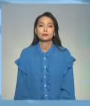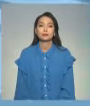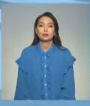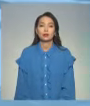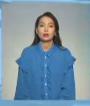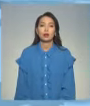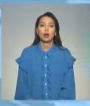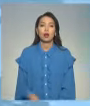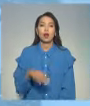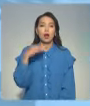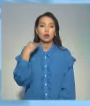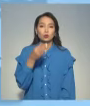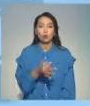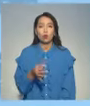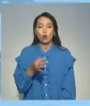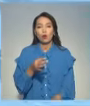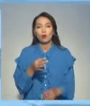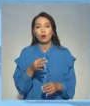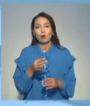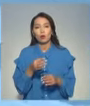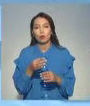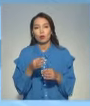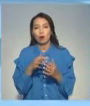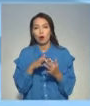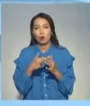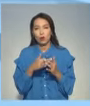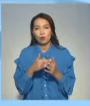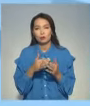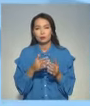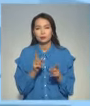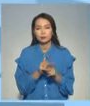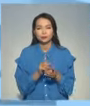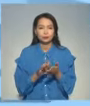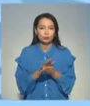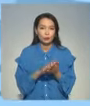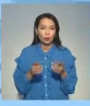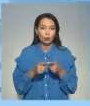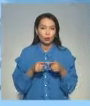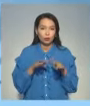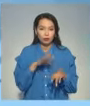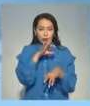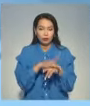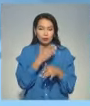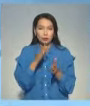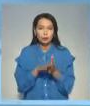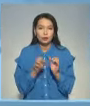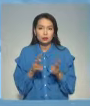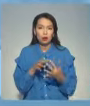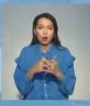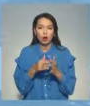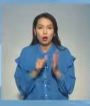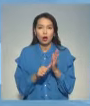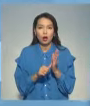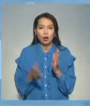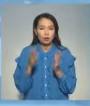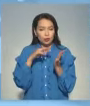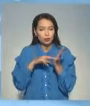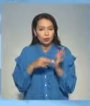Ақтөбе облысының 10 ауылында соңғы 2 жылда бірде-бір қылмыс тіркелмеген. Алдағы уақытта қауіпсіз ауылдар санын 60-қа жеткізу